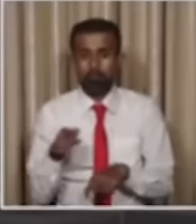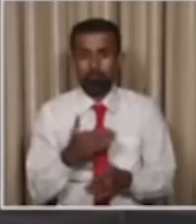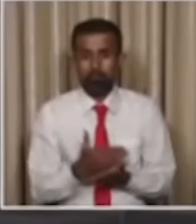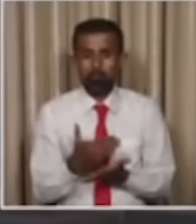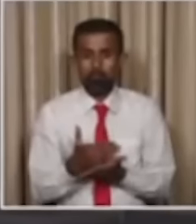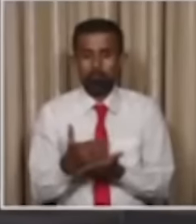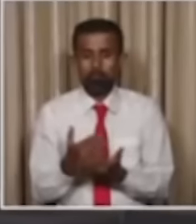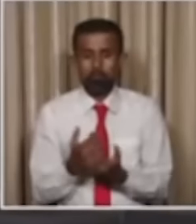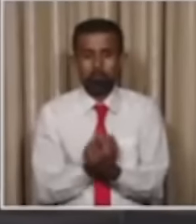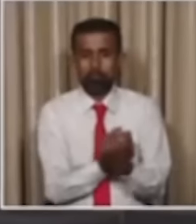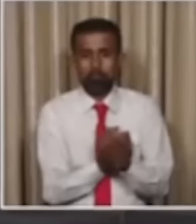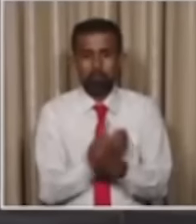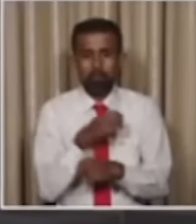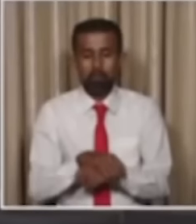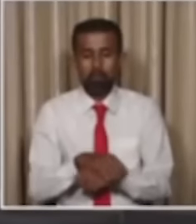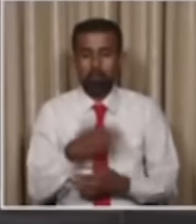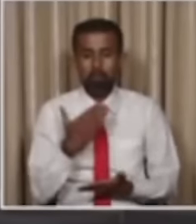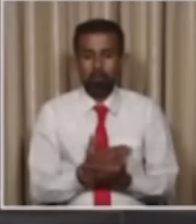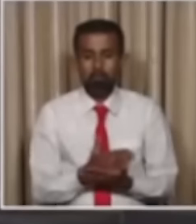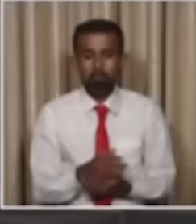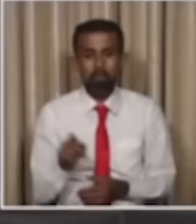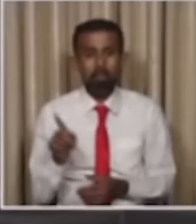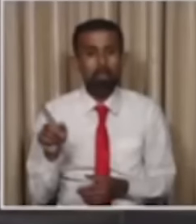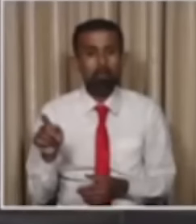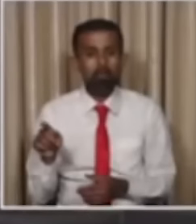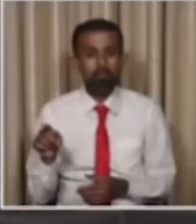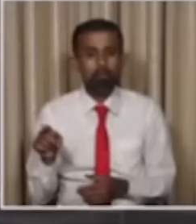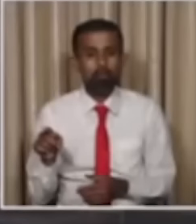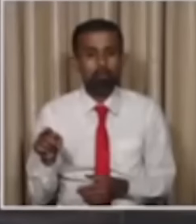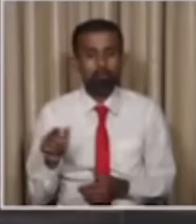කරමින් අත්අඩංගුවට ගැනීම වැළැක්වුවේ කවුරුන් විසින්ද?